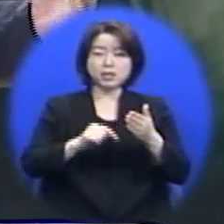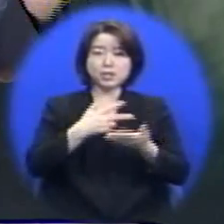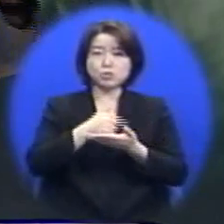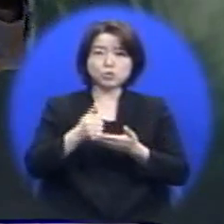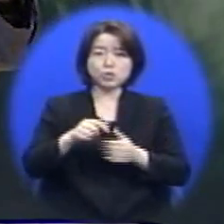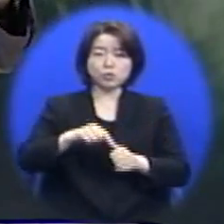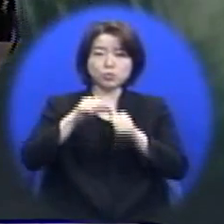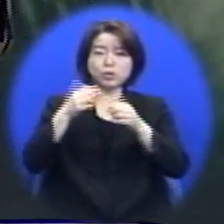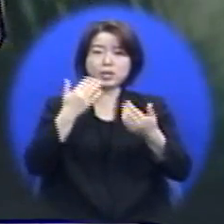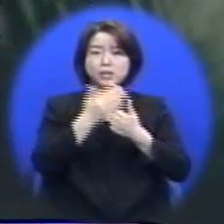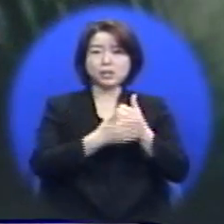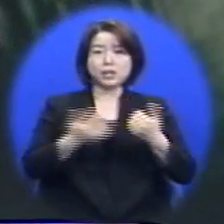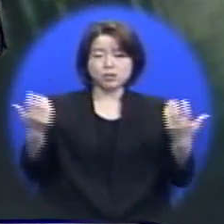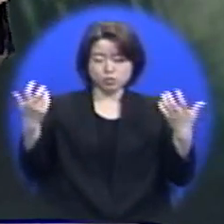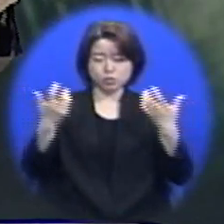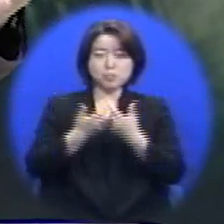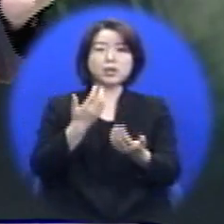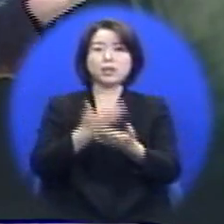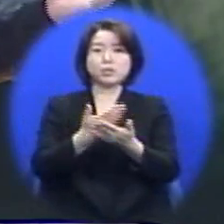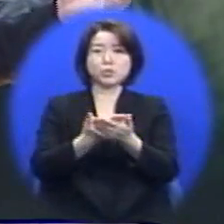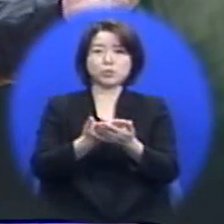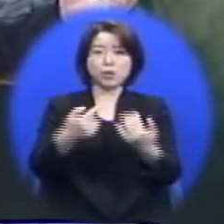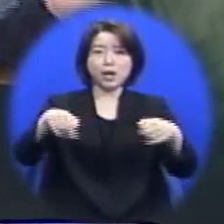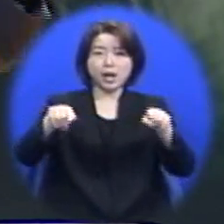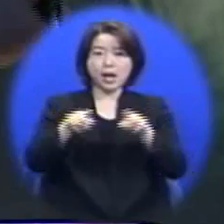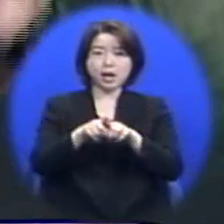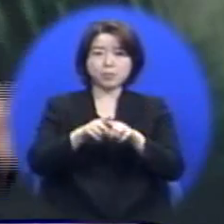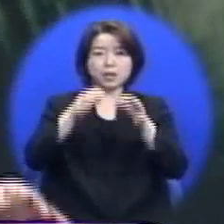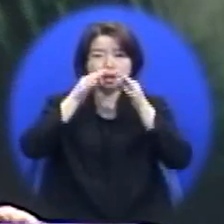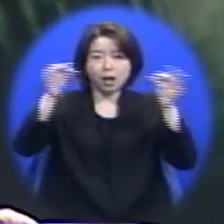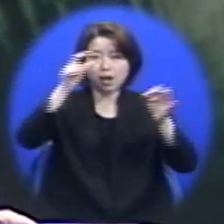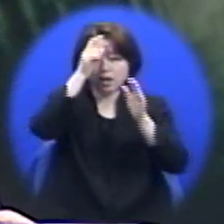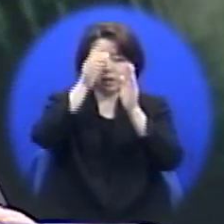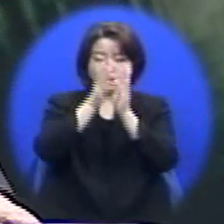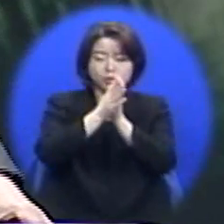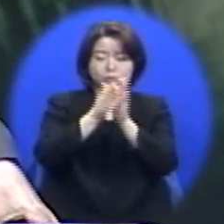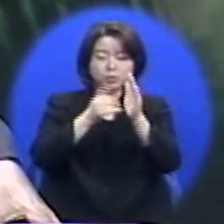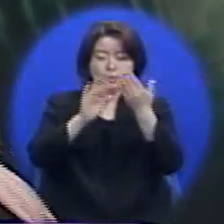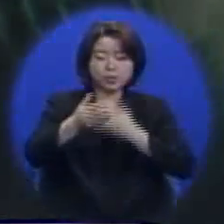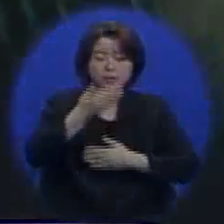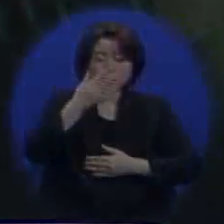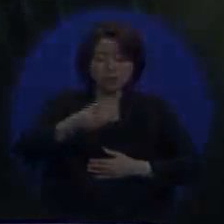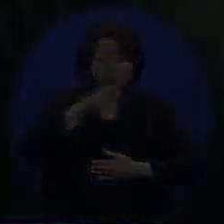은혜가 충만하게 하여 주옵소서. 우리 다 같이 통성으로 기도하고 성찬을 받겠습니다.